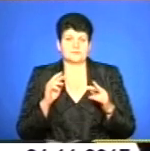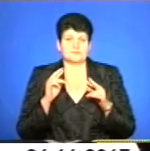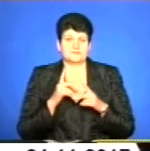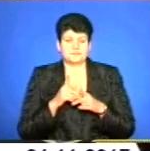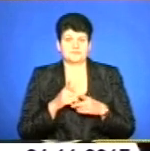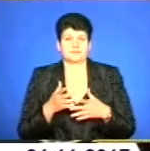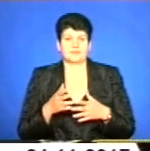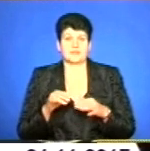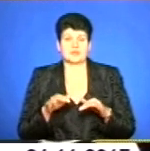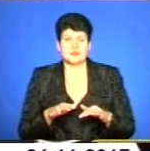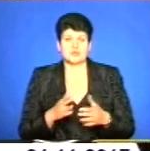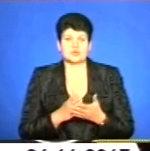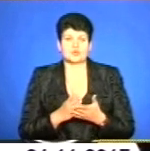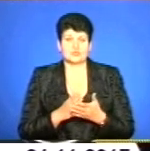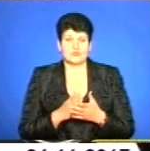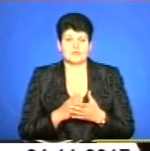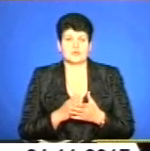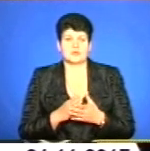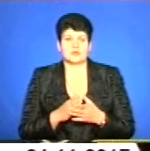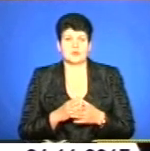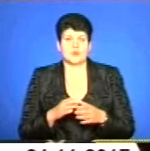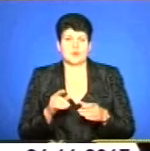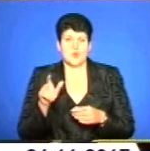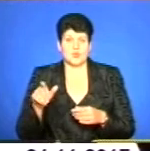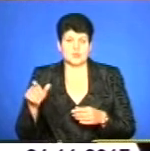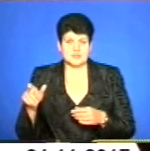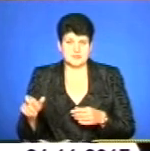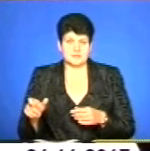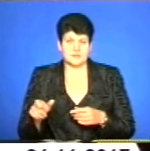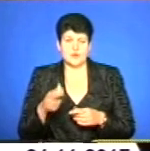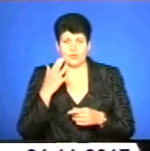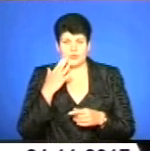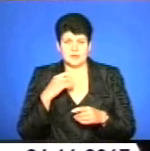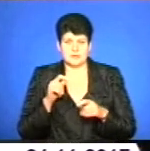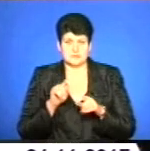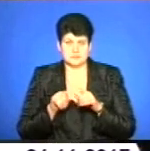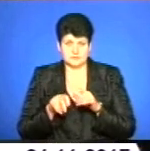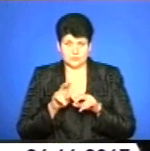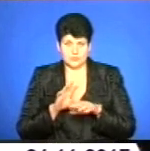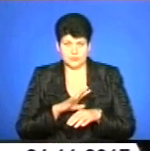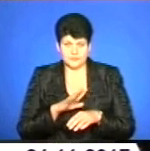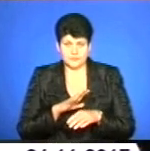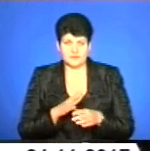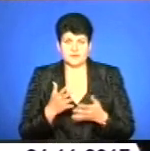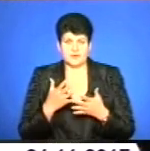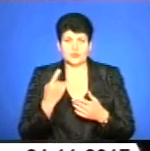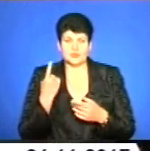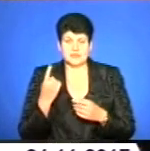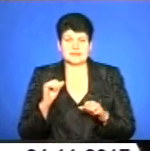неправомірних дій службових осіб органу місцевого самоврядування. В час досудового розслідування встановлено, що один